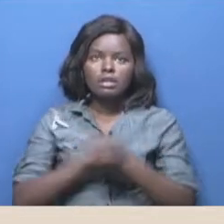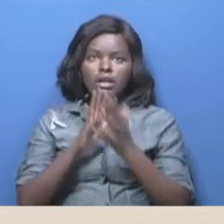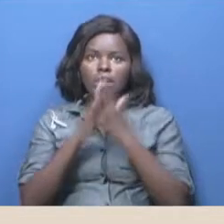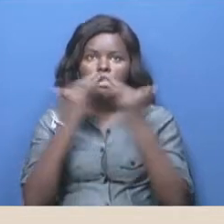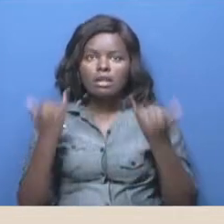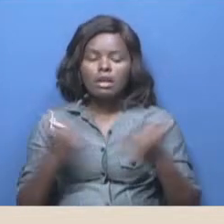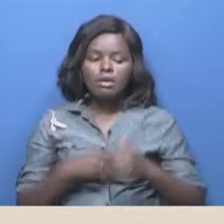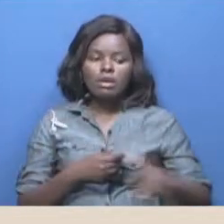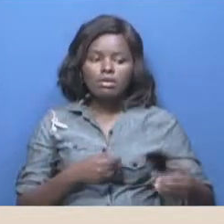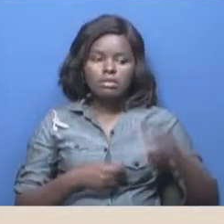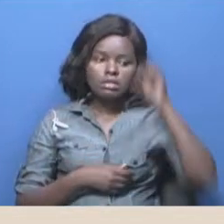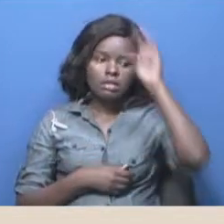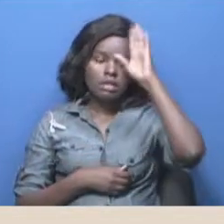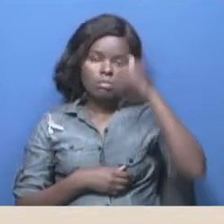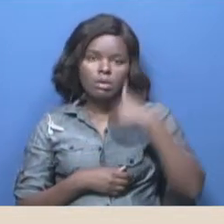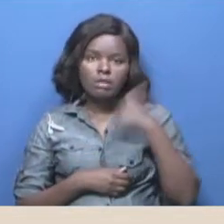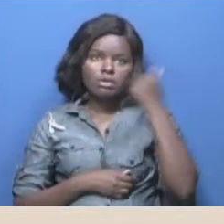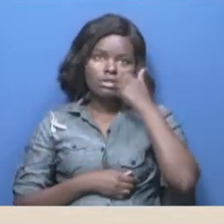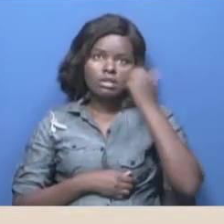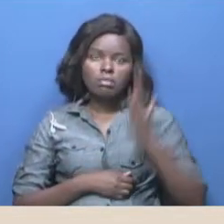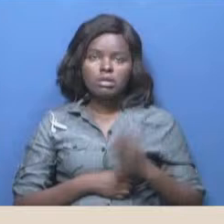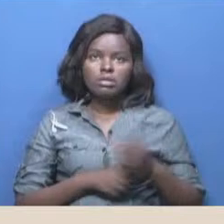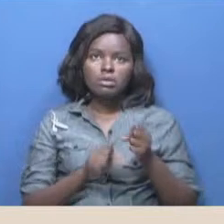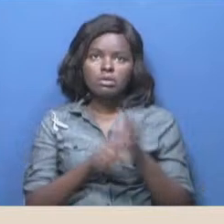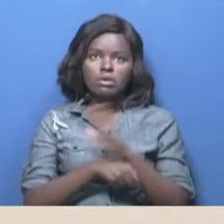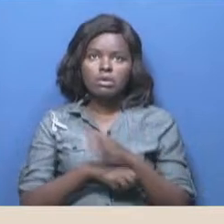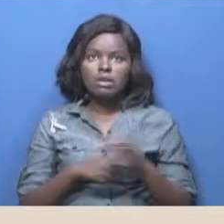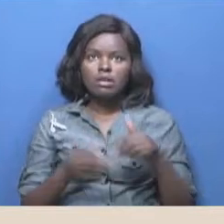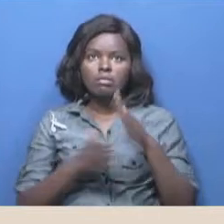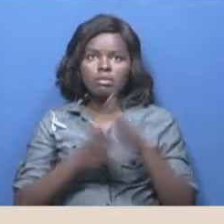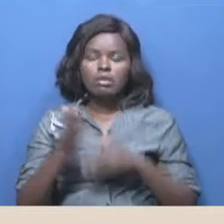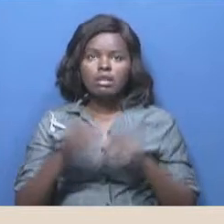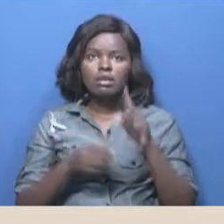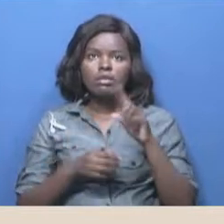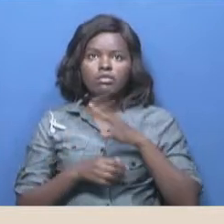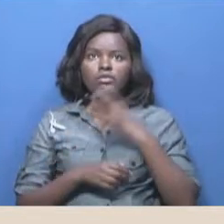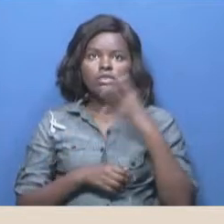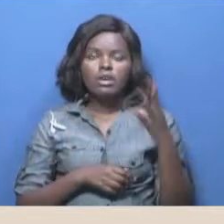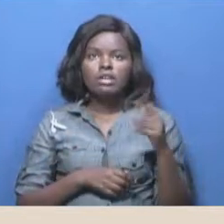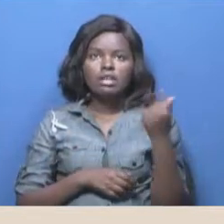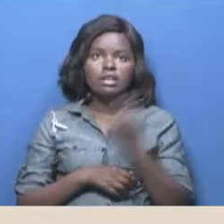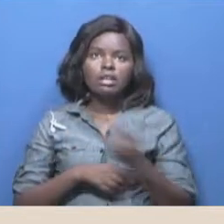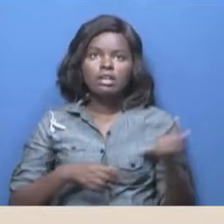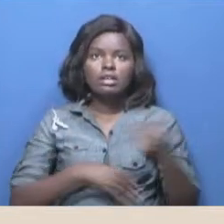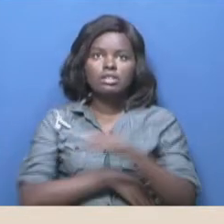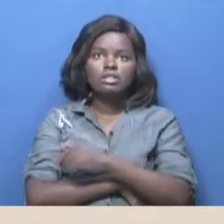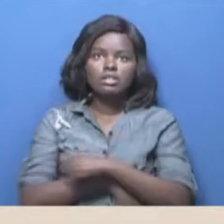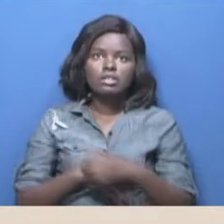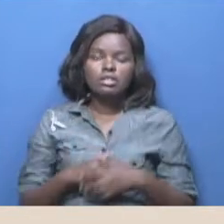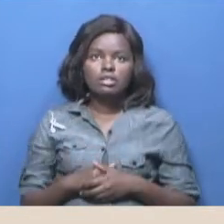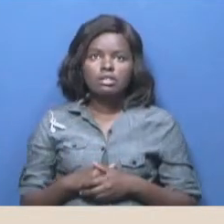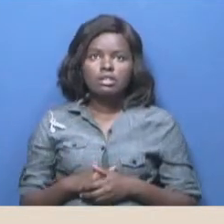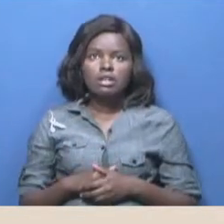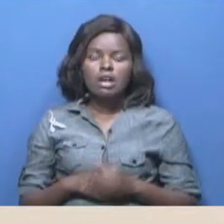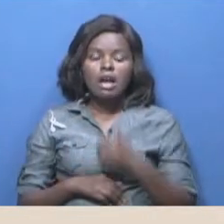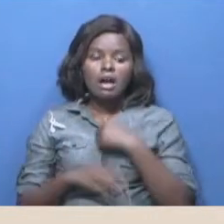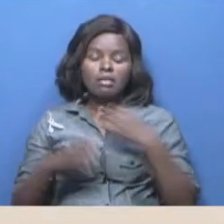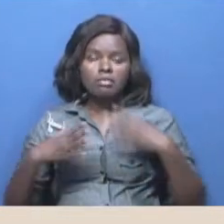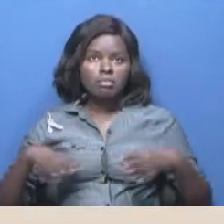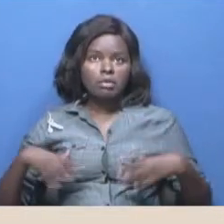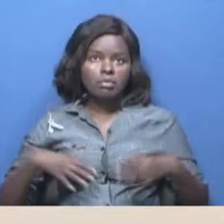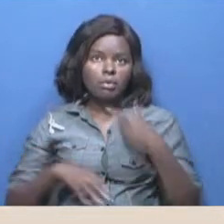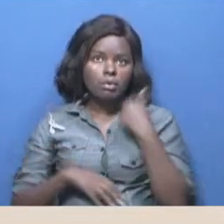ya Kiambu yandikithitie arwaru a COVID-19 makiria ma andu 400 na hari o muthenya gutiraga namba ya andu maigana ona haria